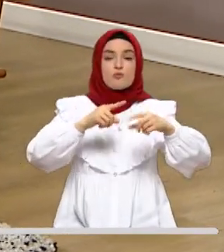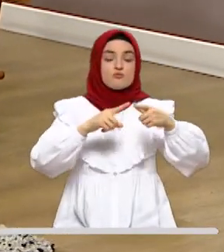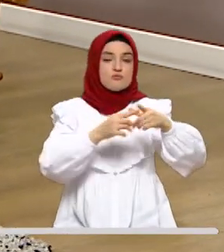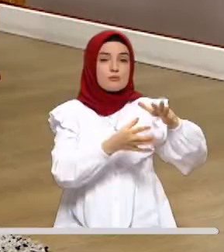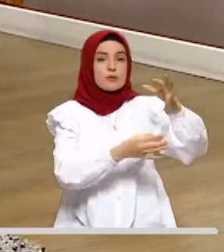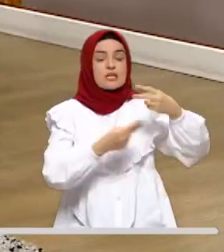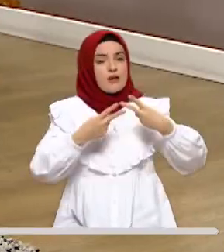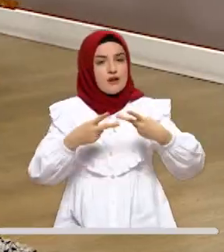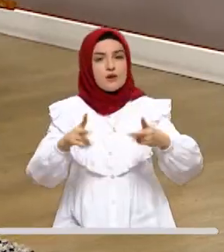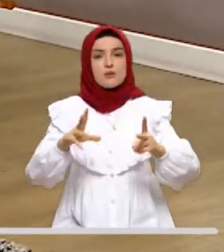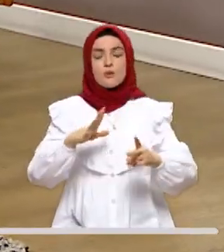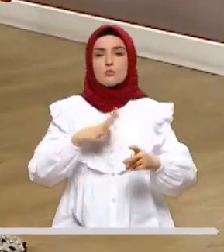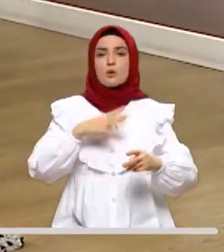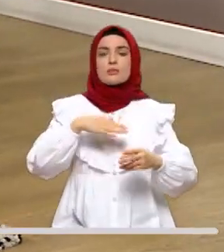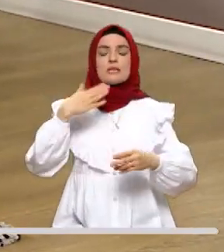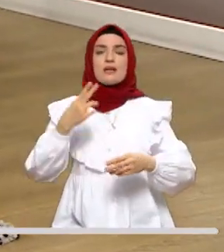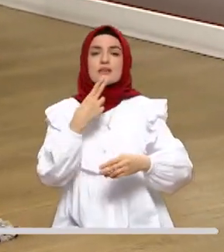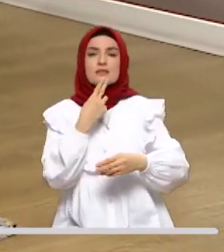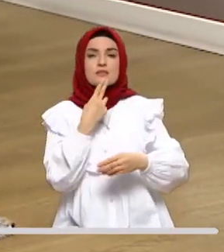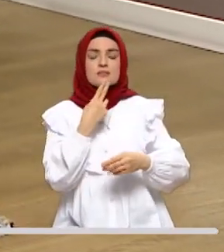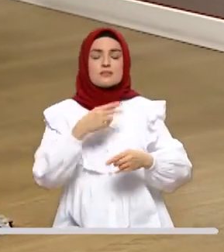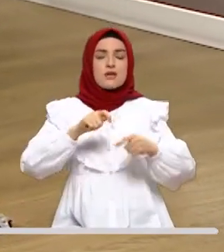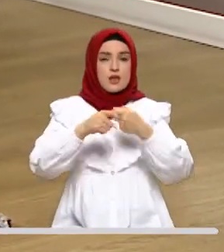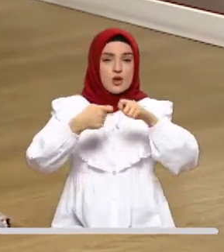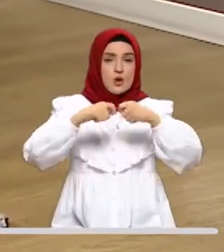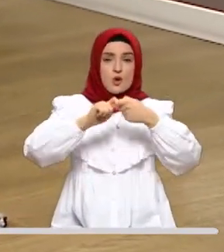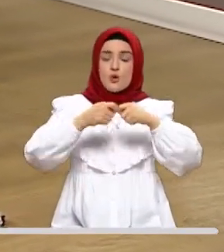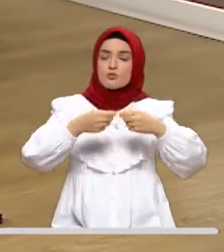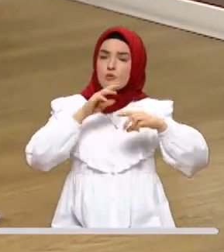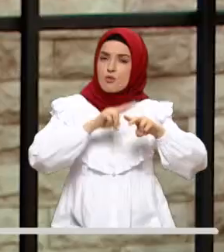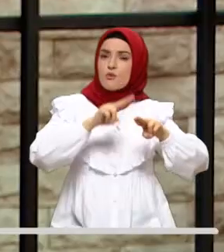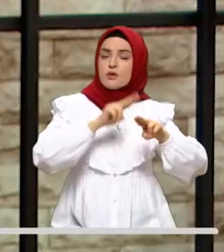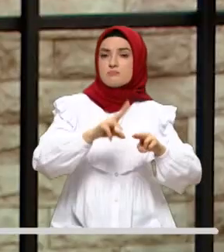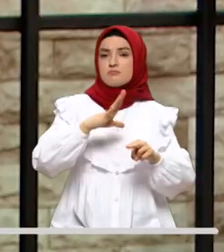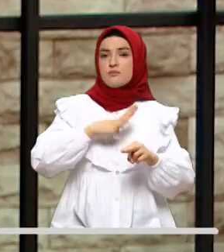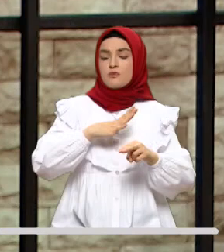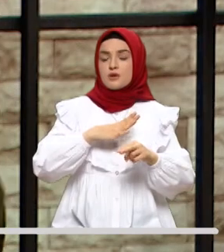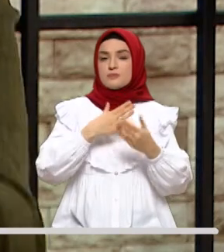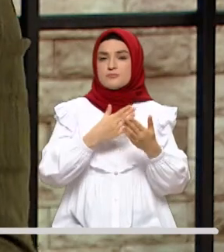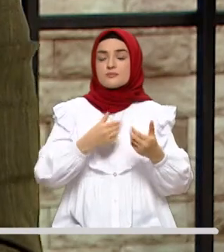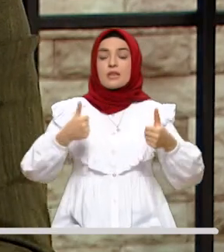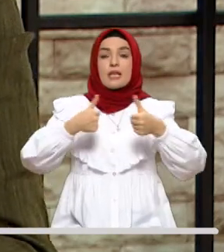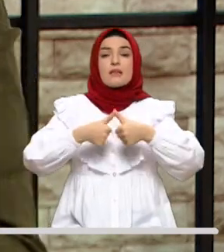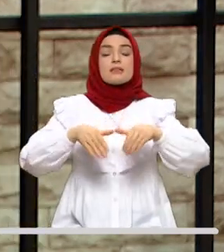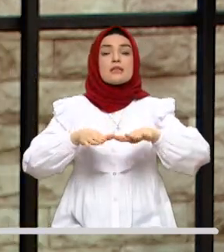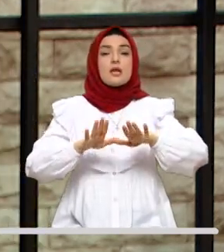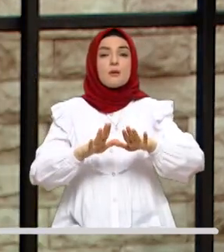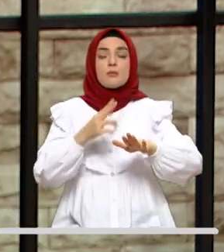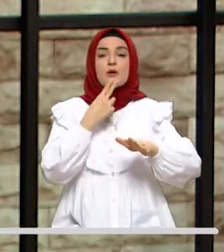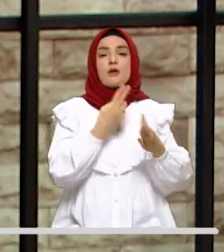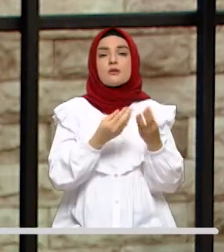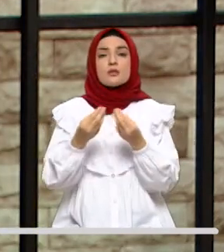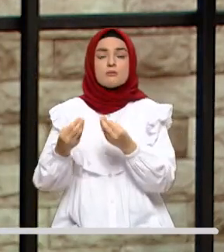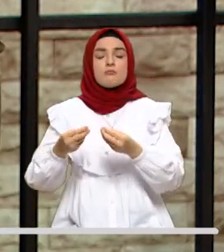sıra kızlara görgü öğretiyor, irfanı öğretiyor, ilmi öğretiyor. evlenemeyen hanımefendileri evlendirmek